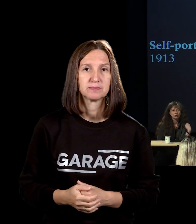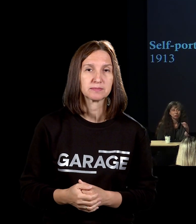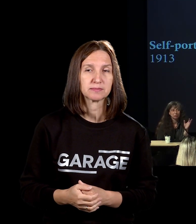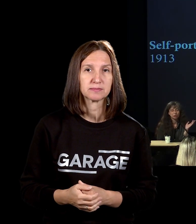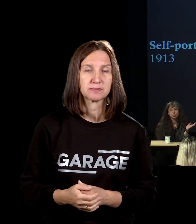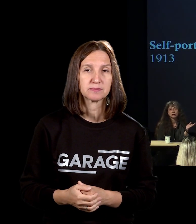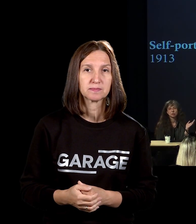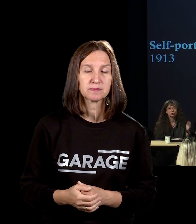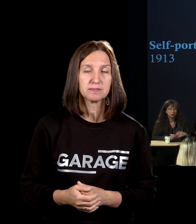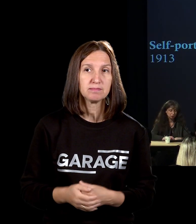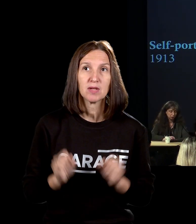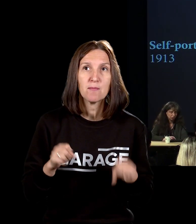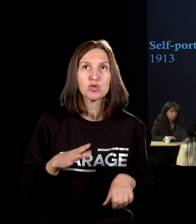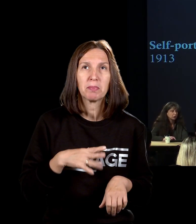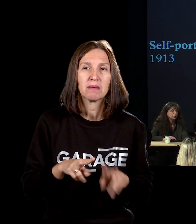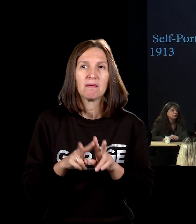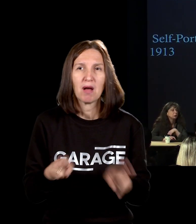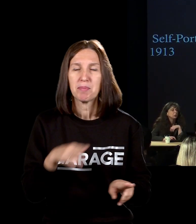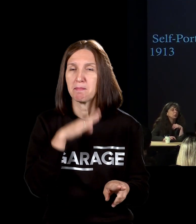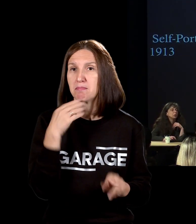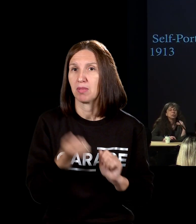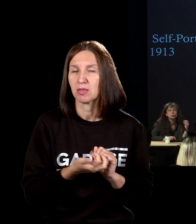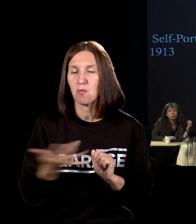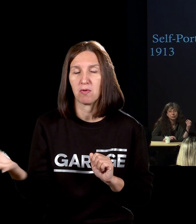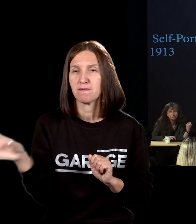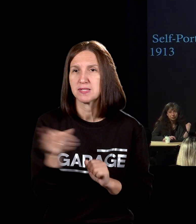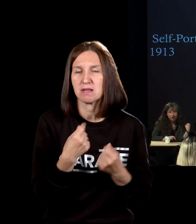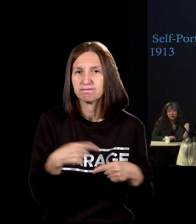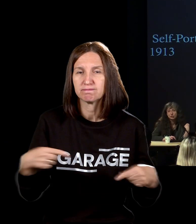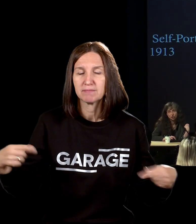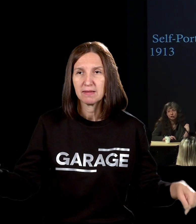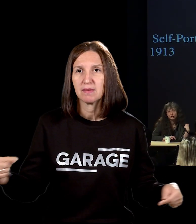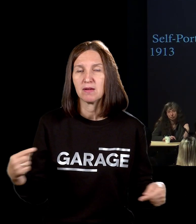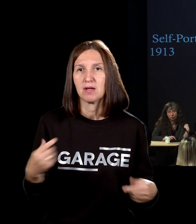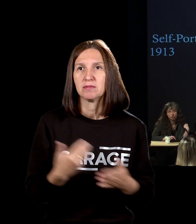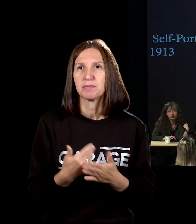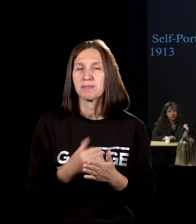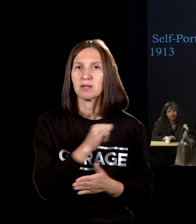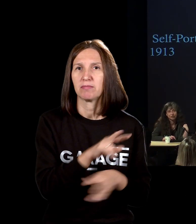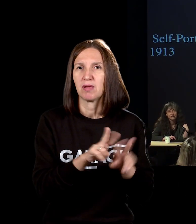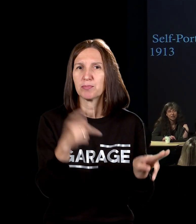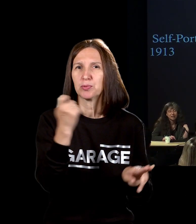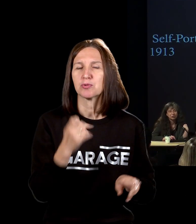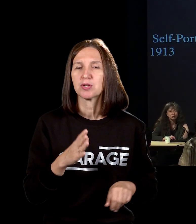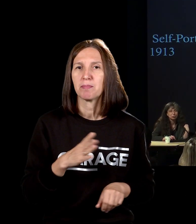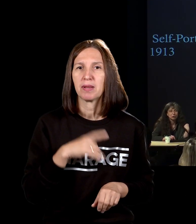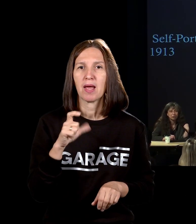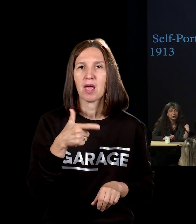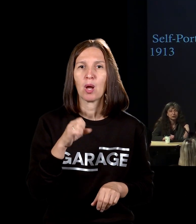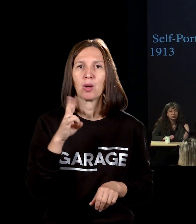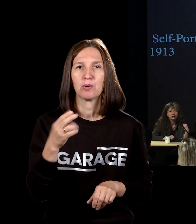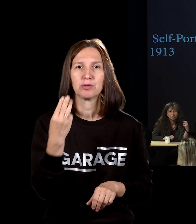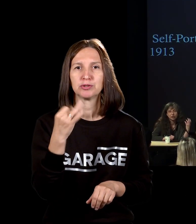много абсолютно разных, может быть, так же много автопортретов было только у Эгона Шиле, о котором мы говорили, тоже